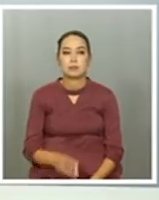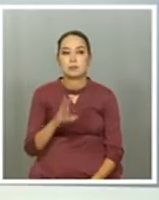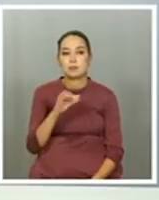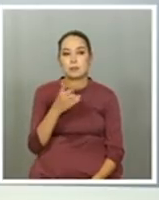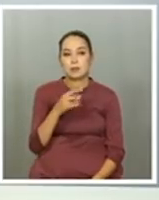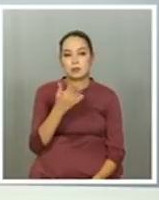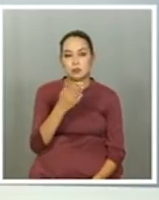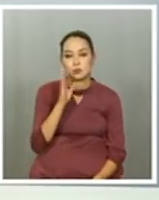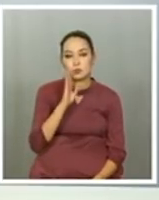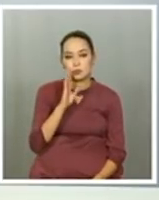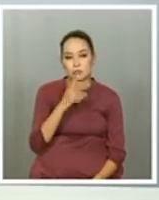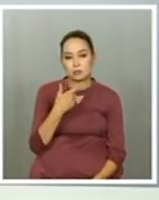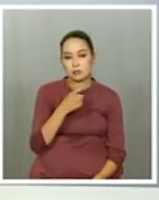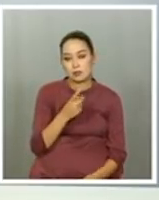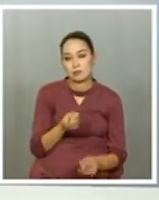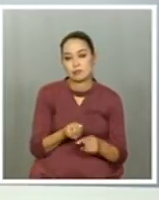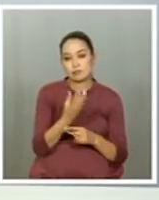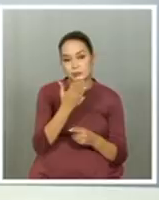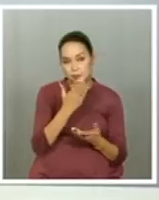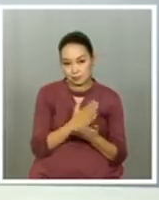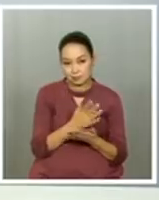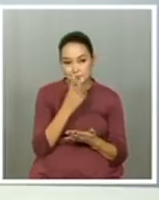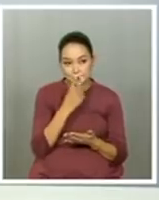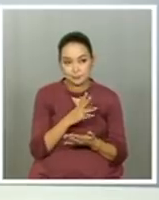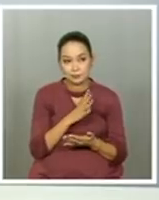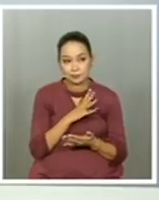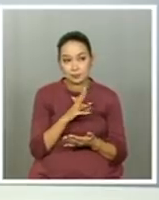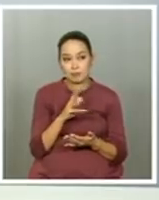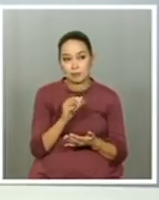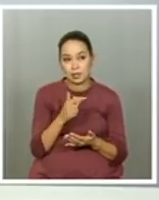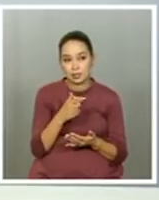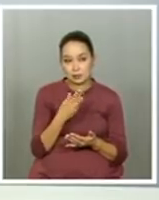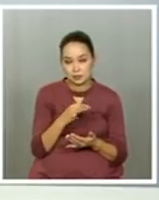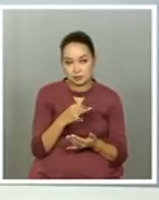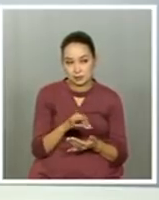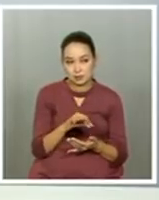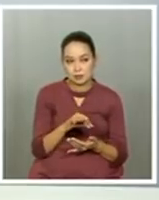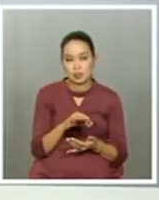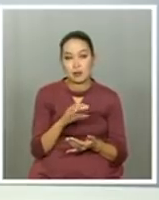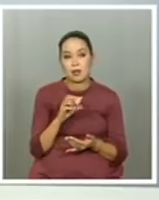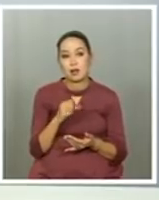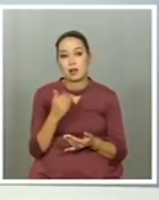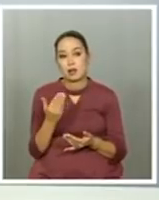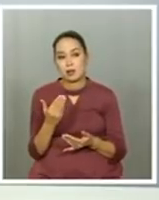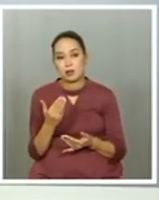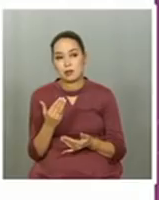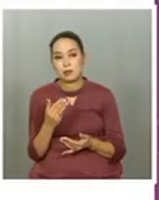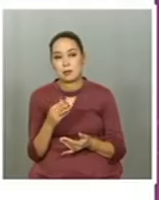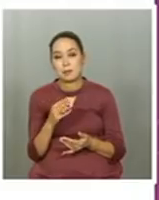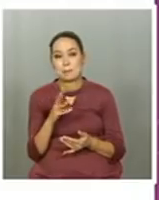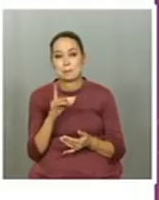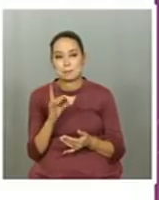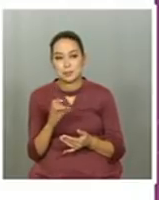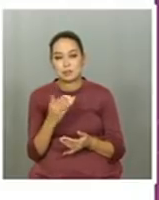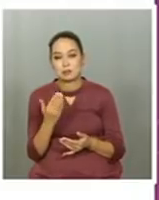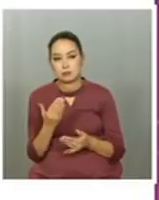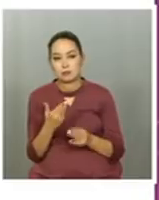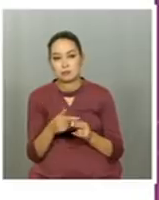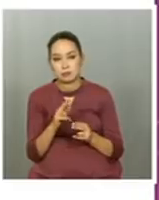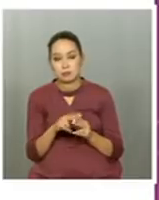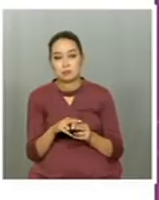сутек газы бөлінді, және оны біз сутек газының екендігін тәжірибе жүзінде қарадық. Ал мыспен қышқыл әрекеттескен